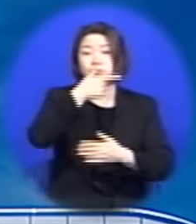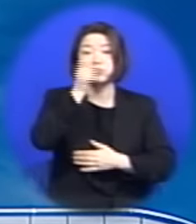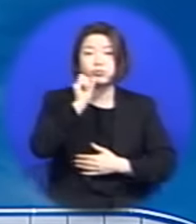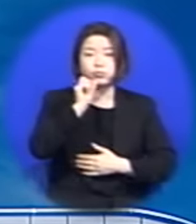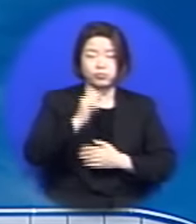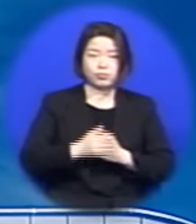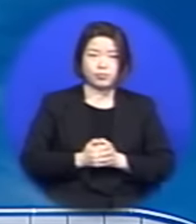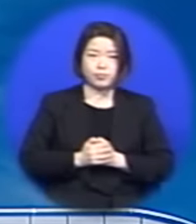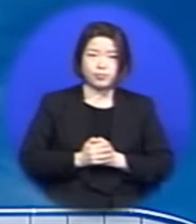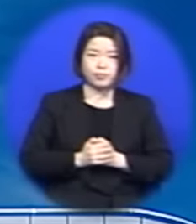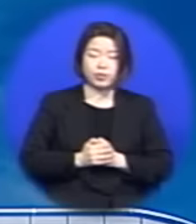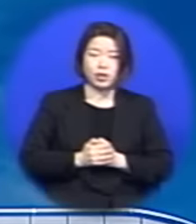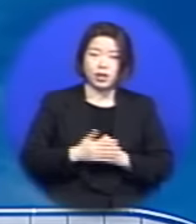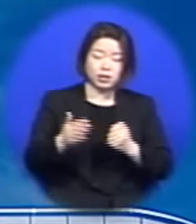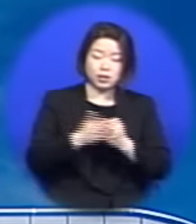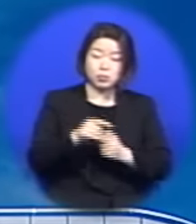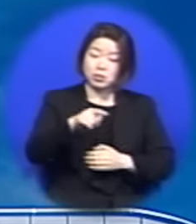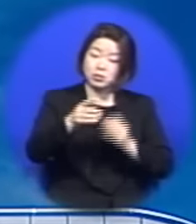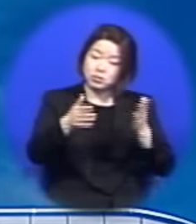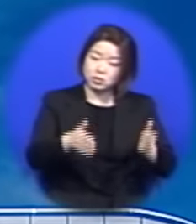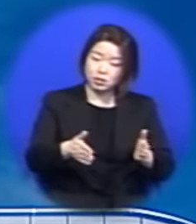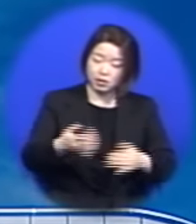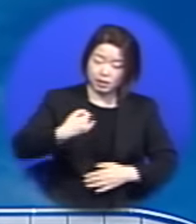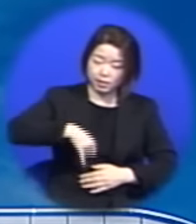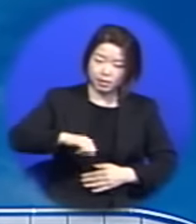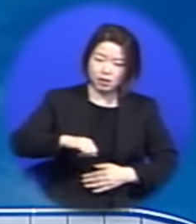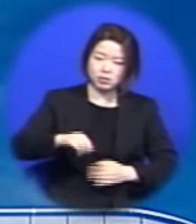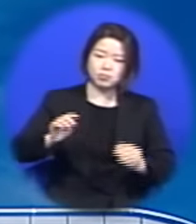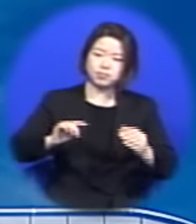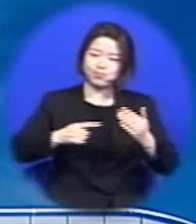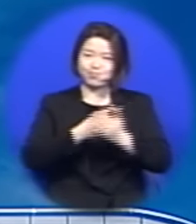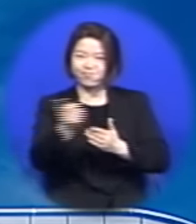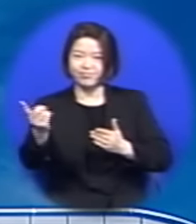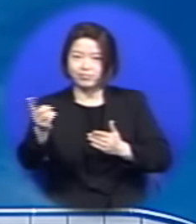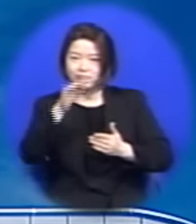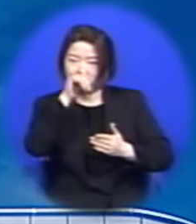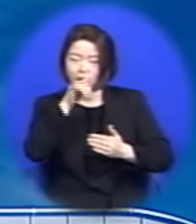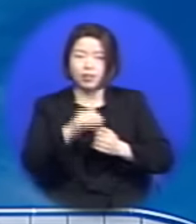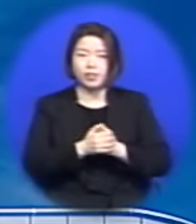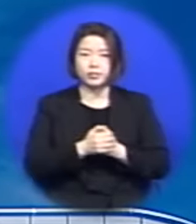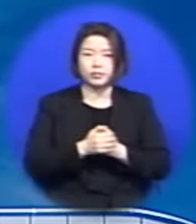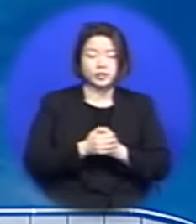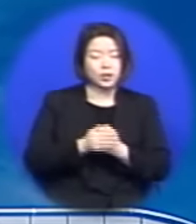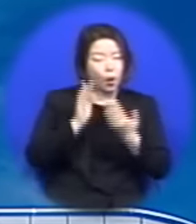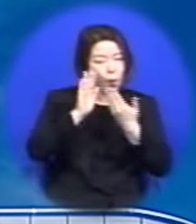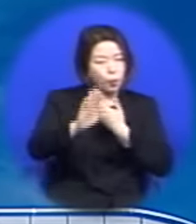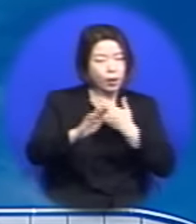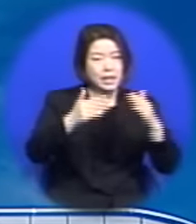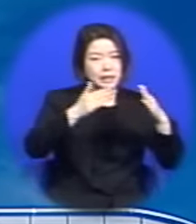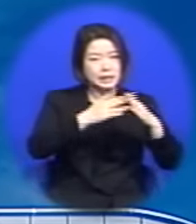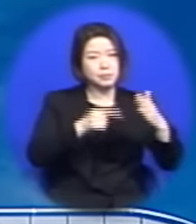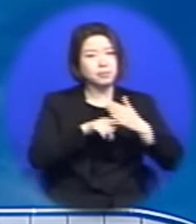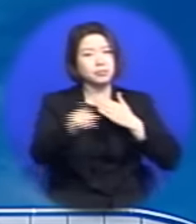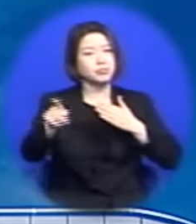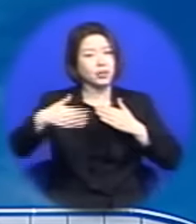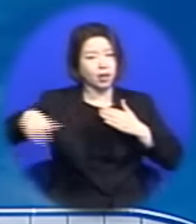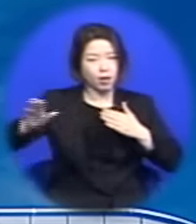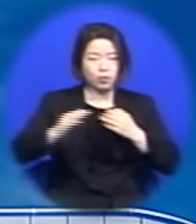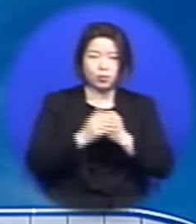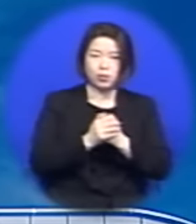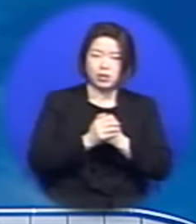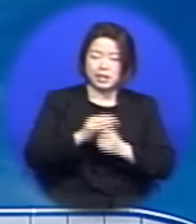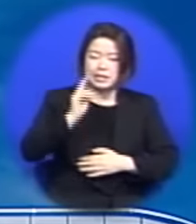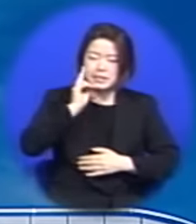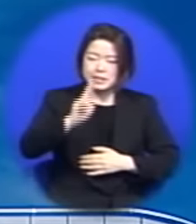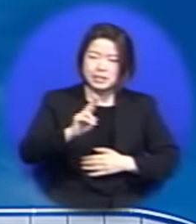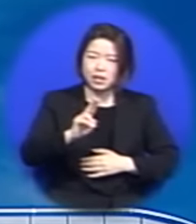거예요 그 사이의 딸은 빗나가기 시작했습니다 나중에는 가출도 하고 심각한